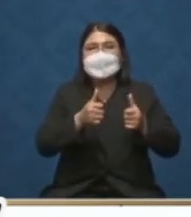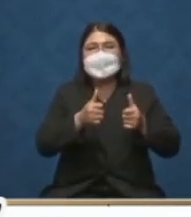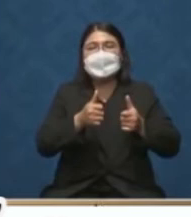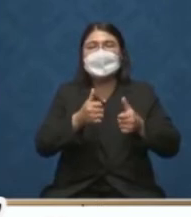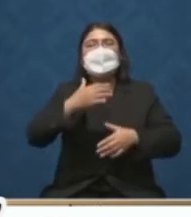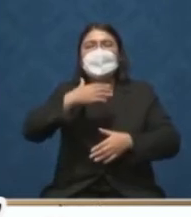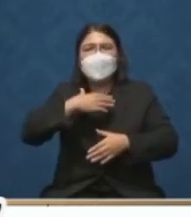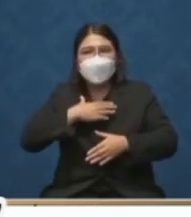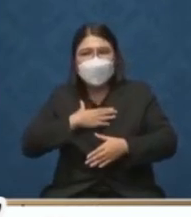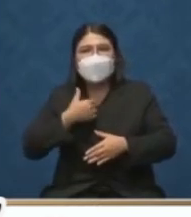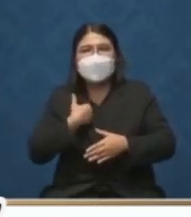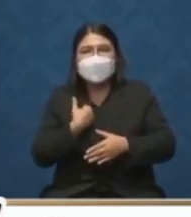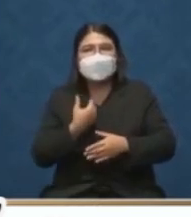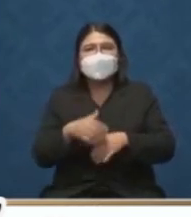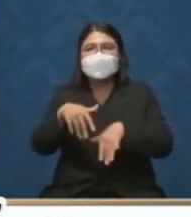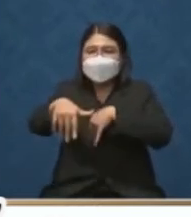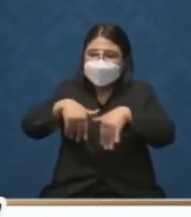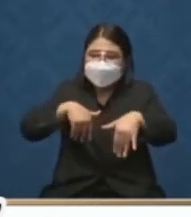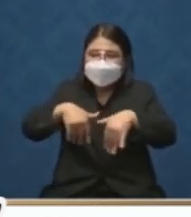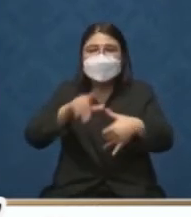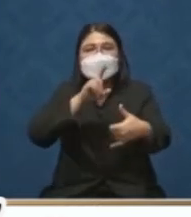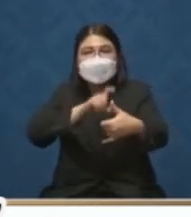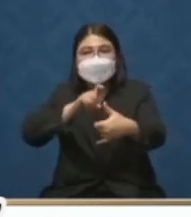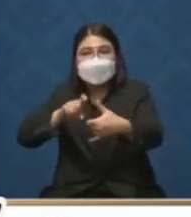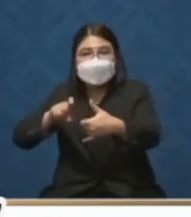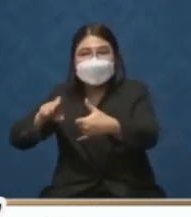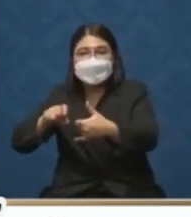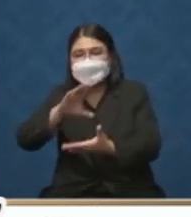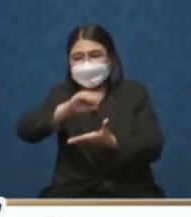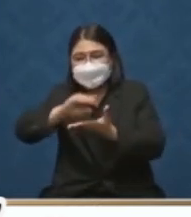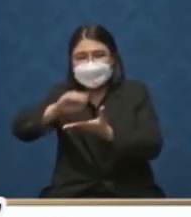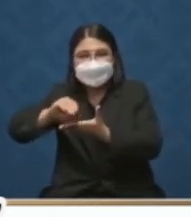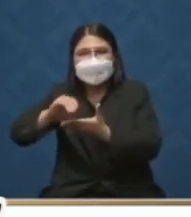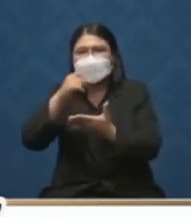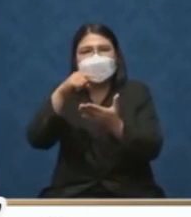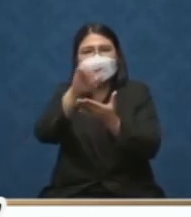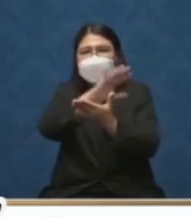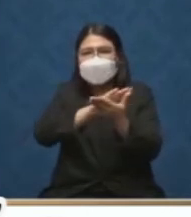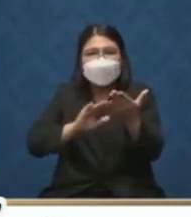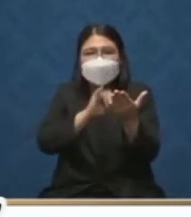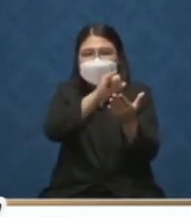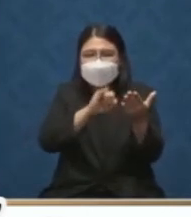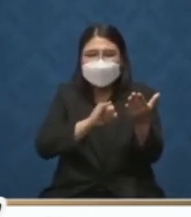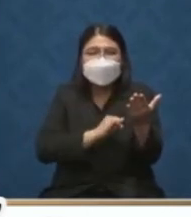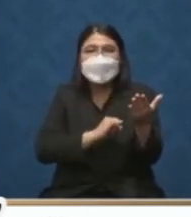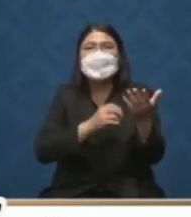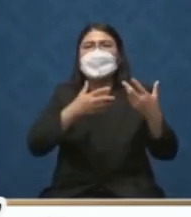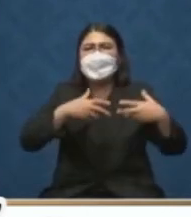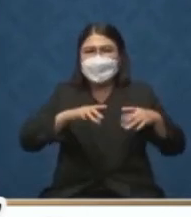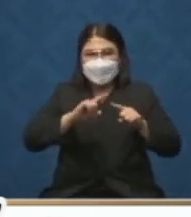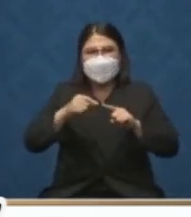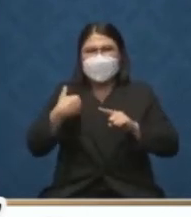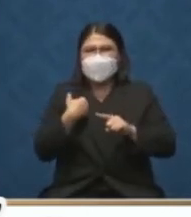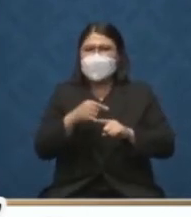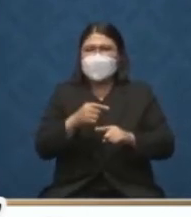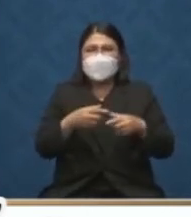ามรัฐธรรมนูญฉบับนั้นก็ถือว่าเป็นรัฐธรรมนูญที่ดีฉบับหนึ่งครับผมมีโอกาสระดม